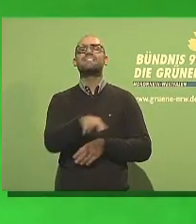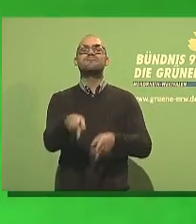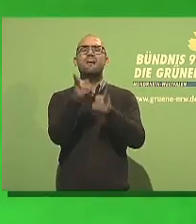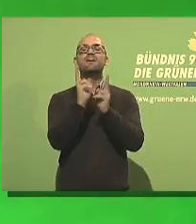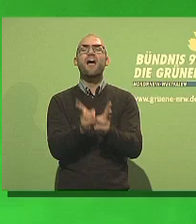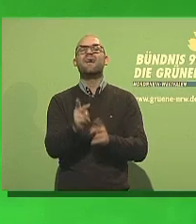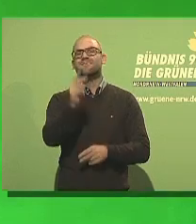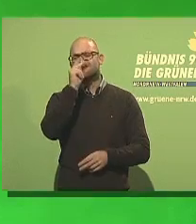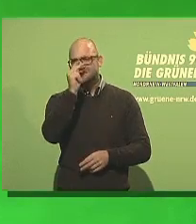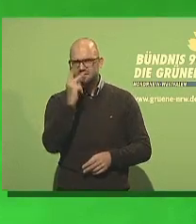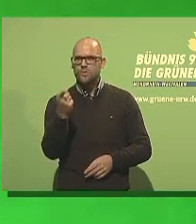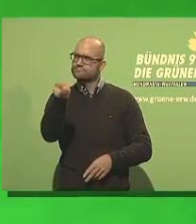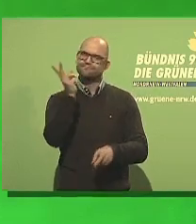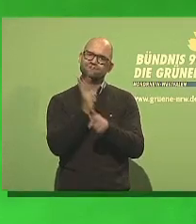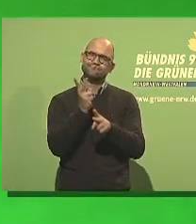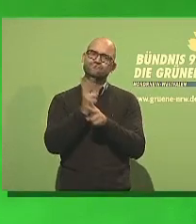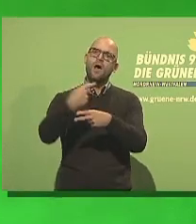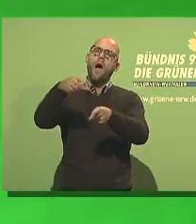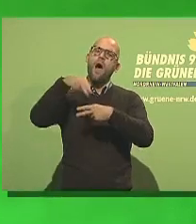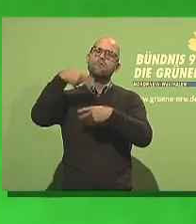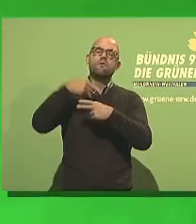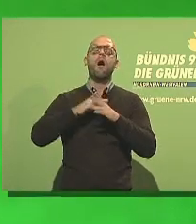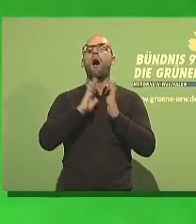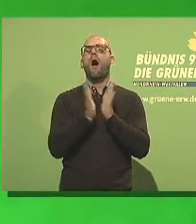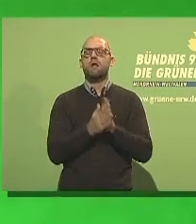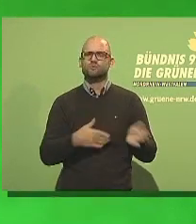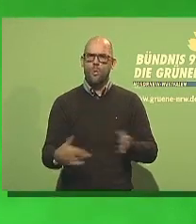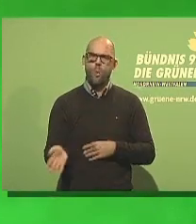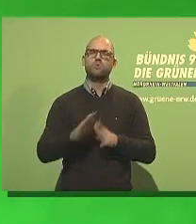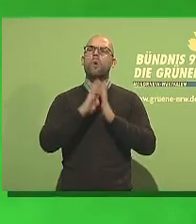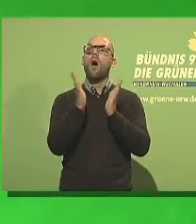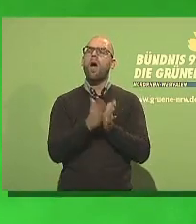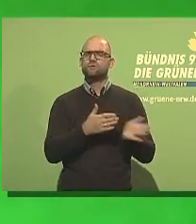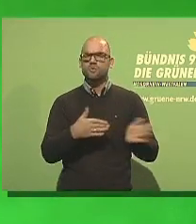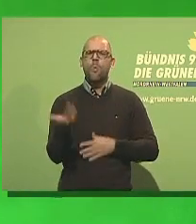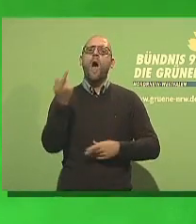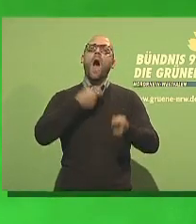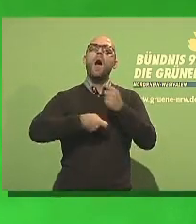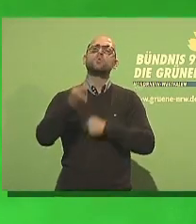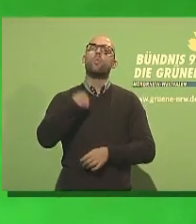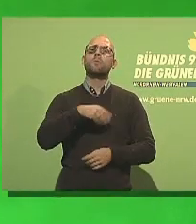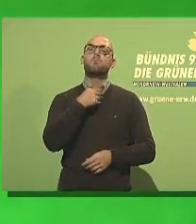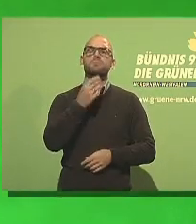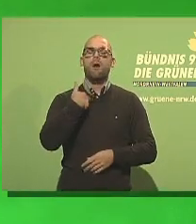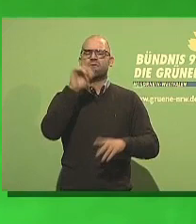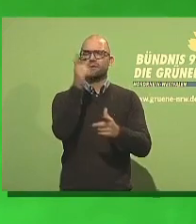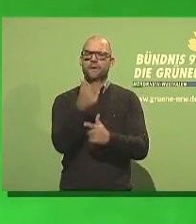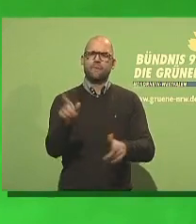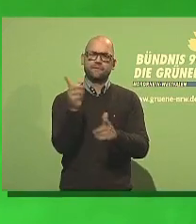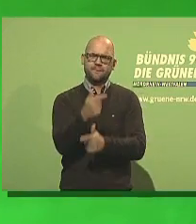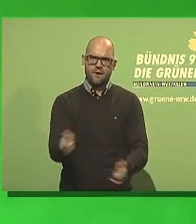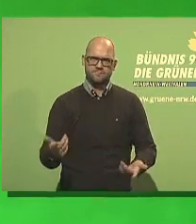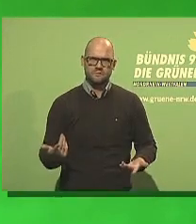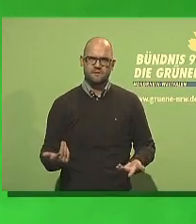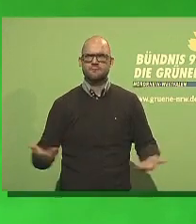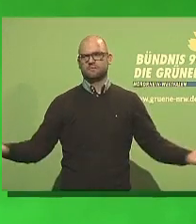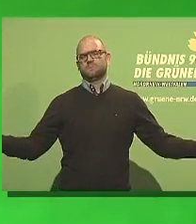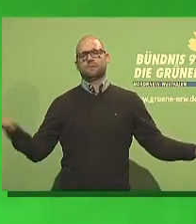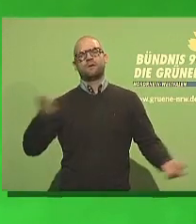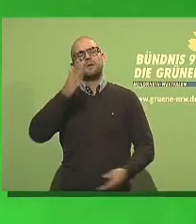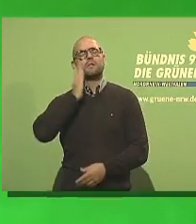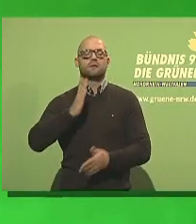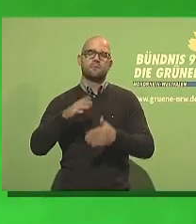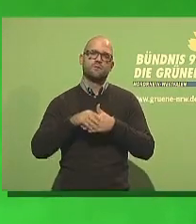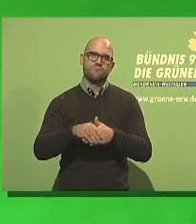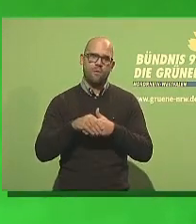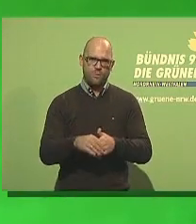sagt auch regelmäßig, alles in Butter, kein Handlungsbedarf. Liebe Freundinnen und Freunde, wie kann es sein, dass